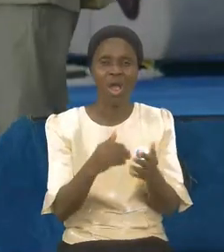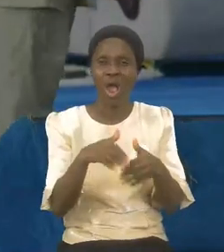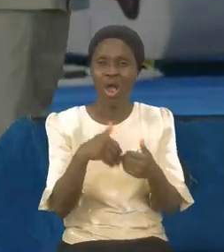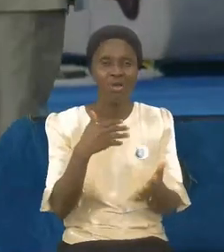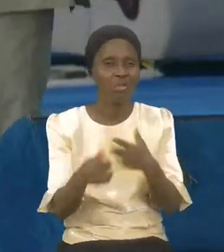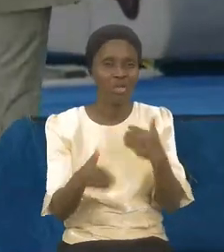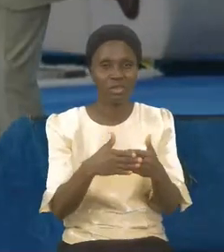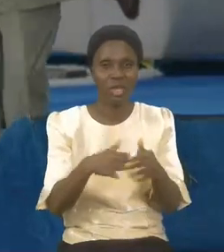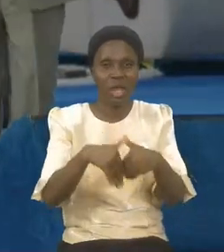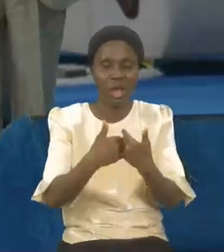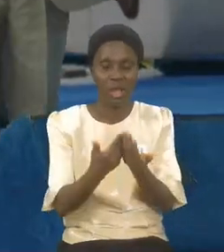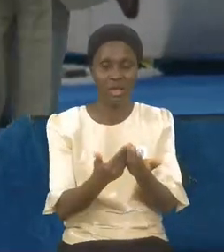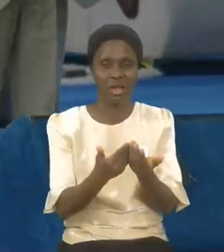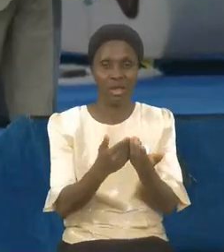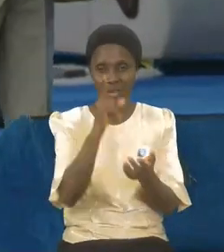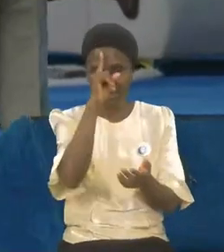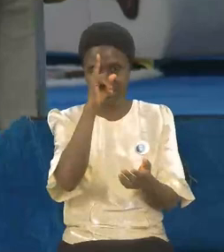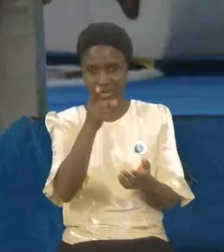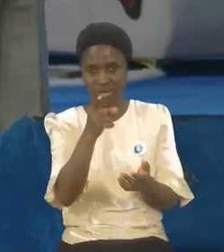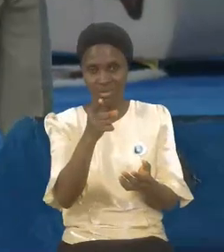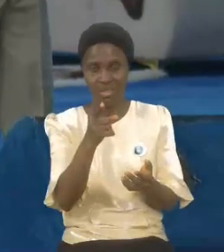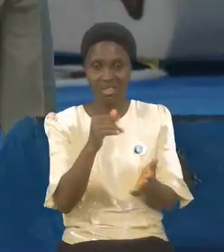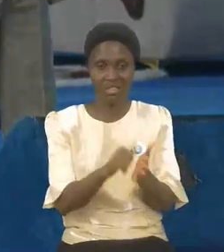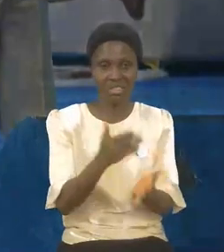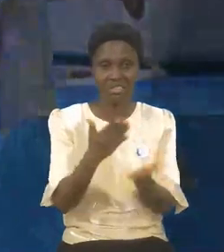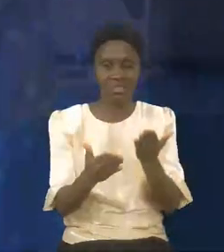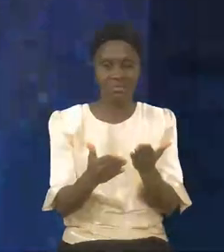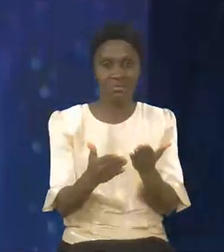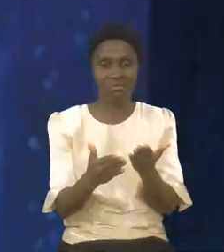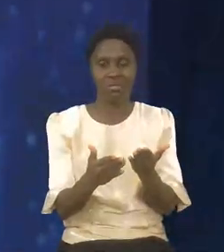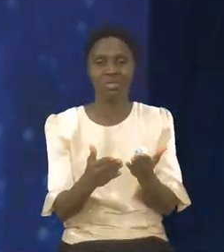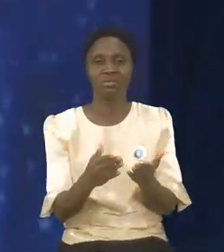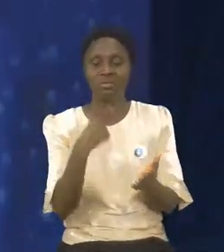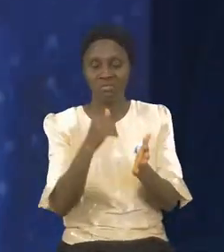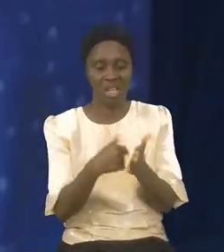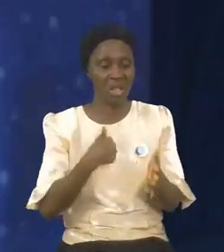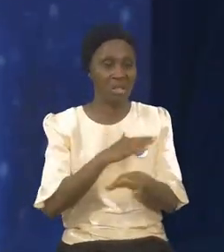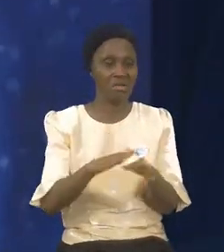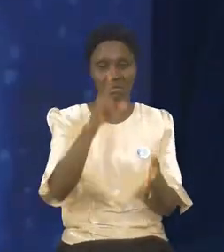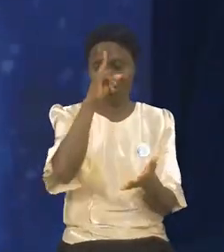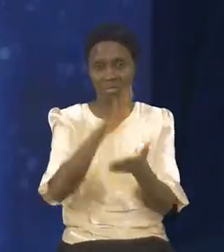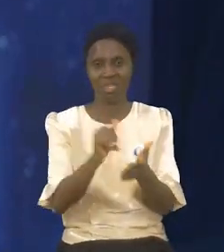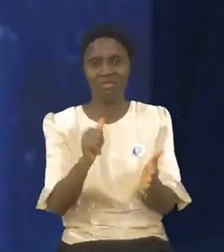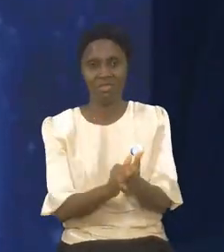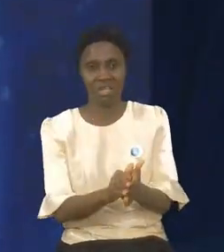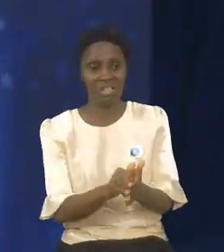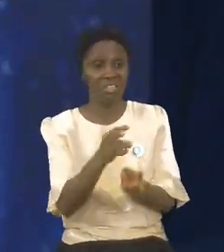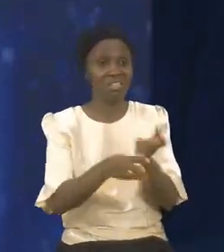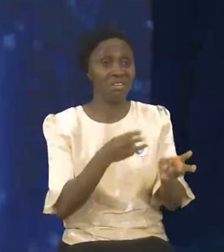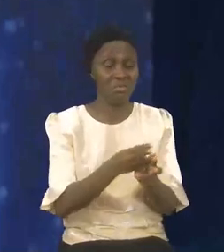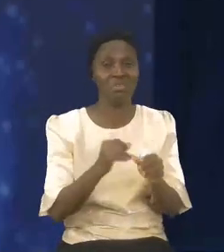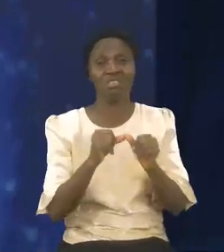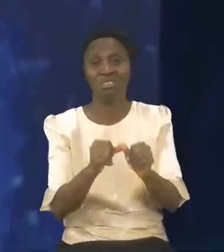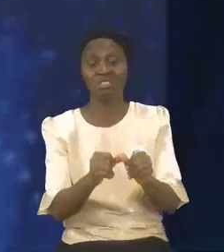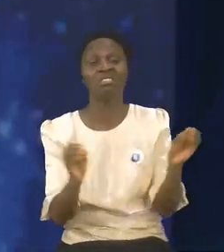disant d'une voix si forte, si quelqu'un, quelle que soit la partie du monde, tu dis que moi je n'accepte pas cela, le monde a